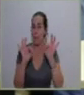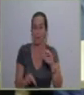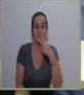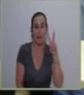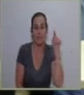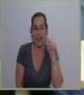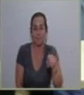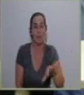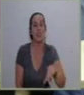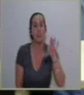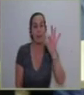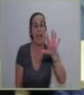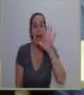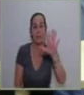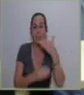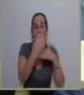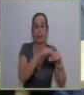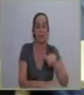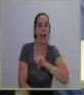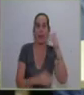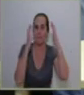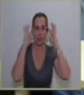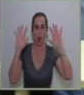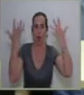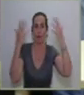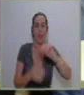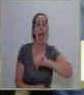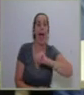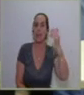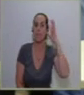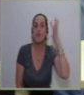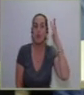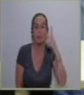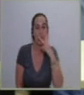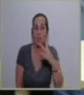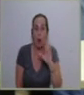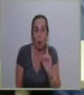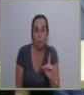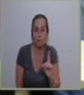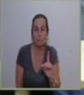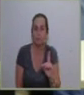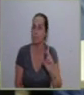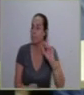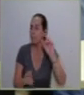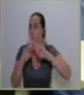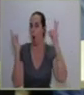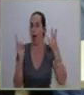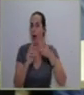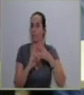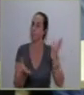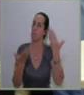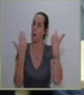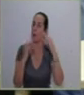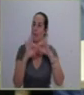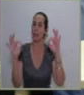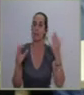מבטיחה לכם שבחרתי את חמשת הקטעים הכי מטורפים, הכי משוגעים שנראו אי פעם, בעולם. מעולה, אז לא בוא משוגע. נתחיל.